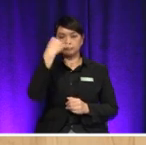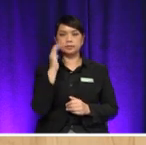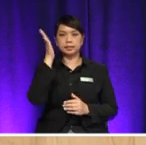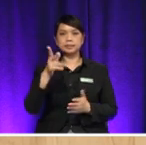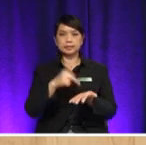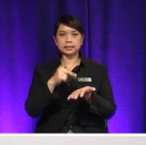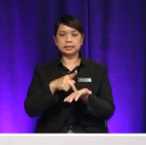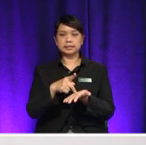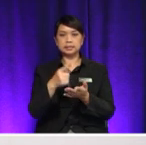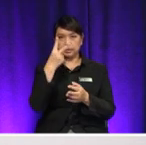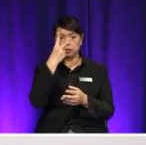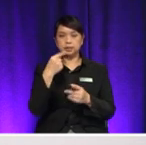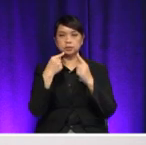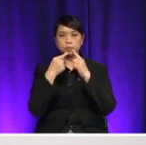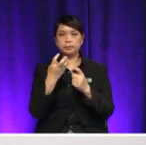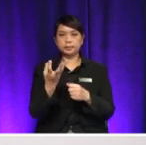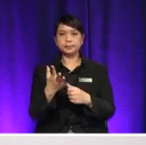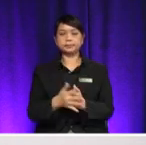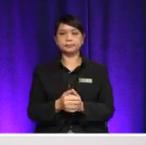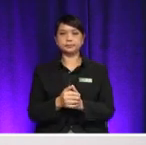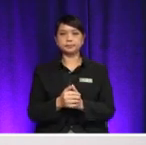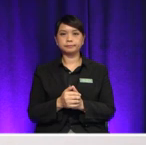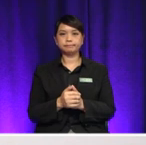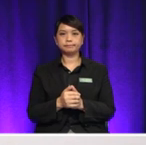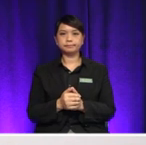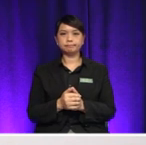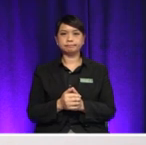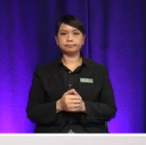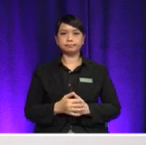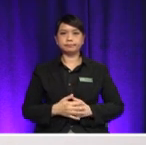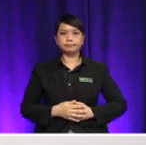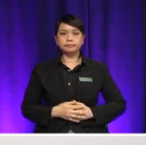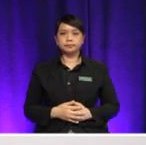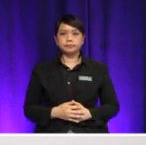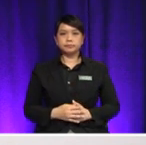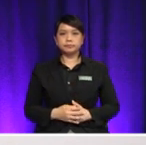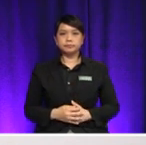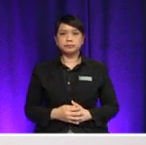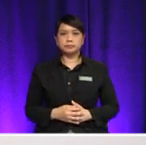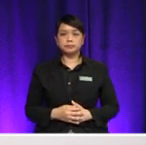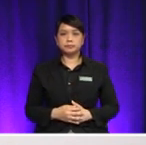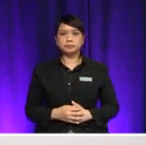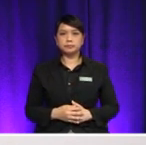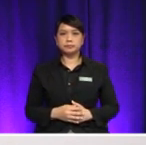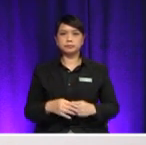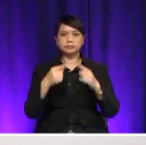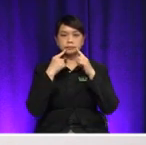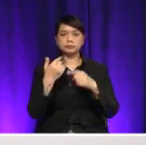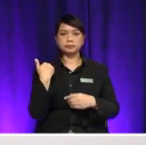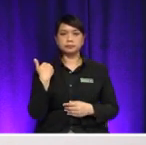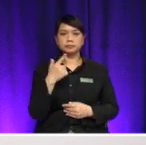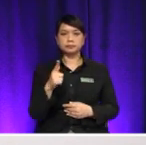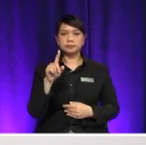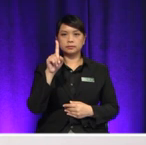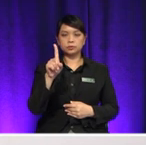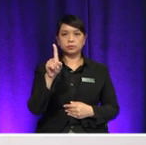tambah dengan 140 + 1/5 adalah 20 bagi dengan 100 jawabannya adalah 119